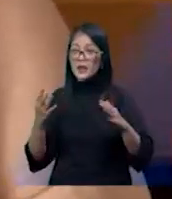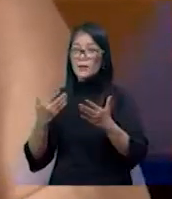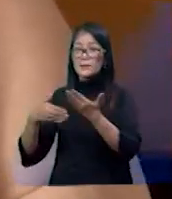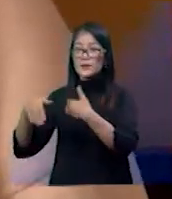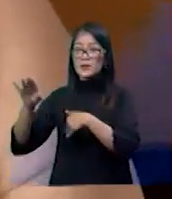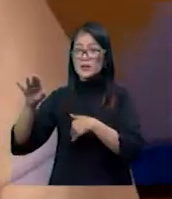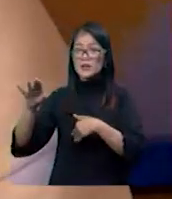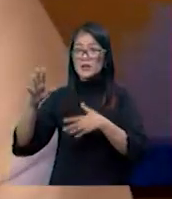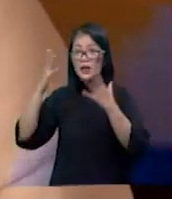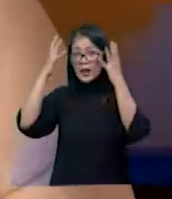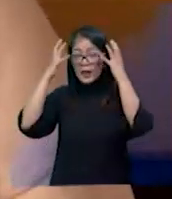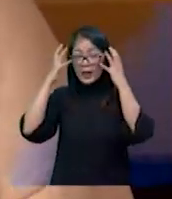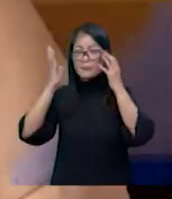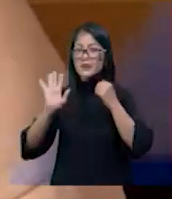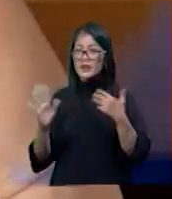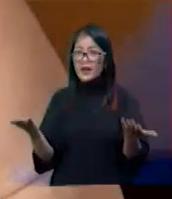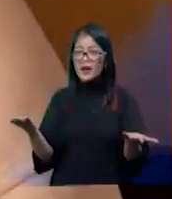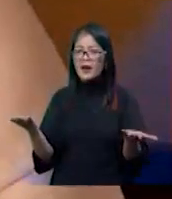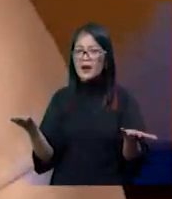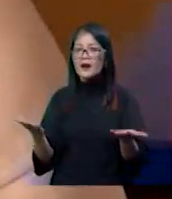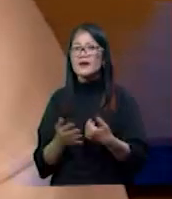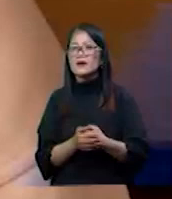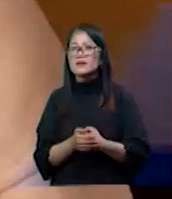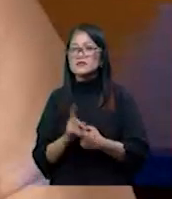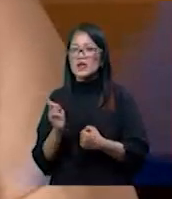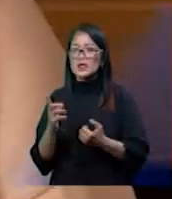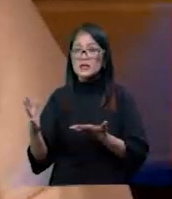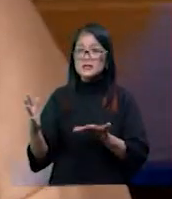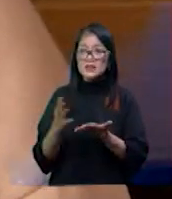helm gitu kan. Kalau SIM-nya dicabut bakal mempersulit juga.